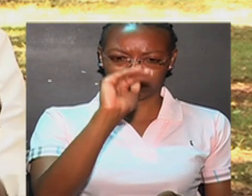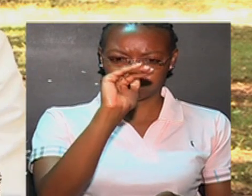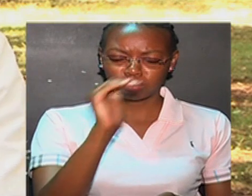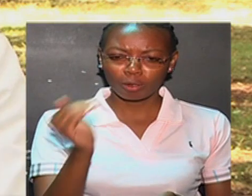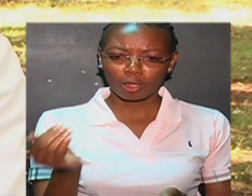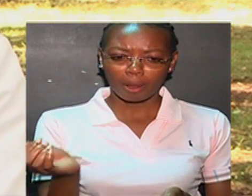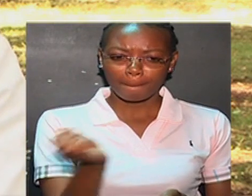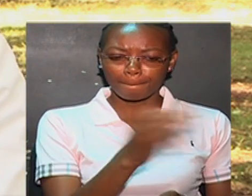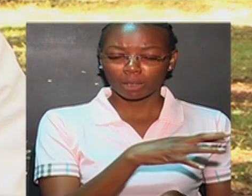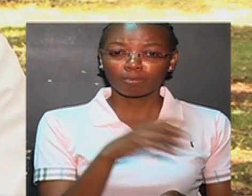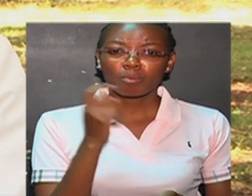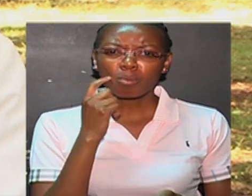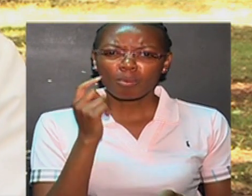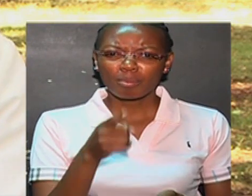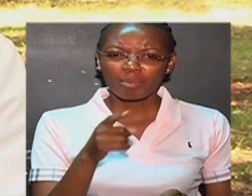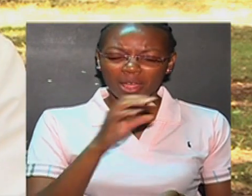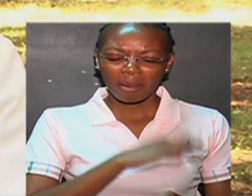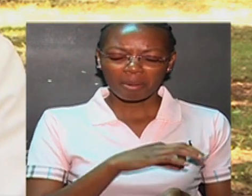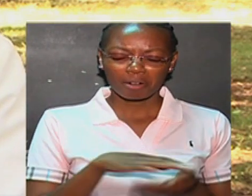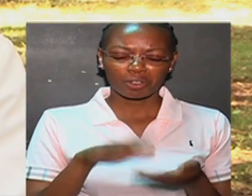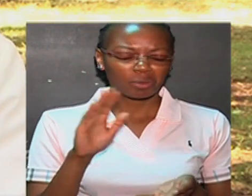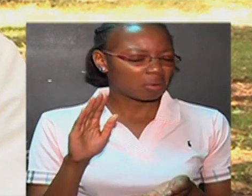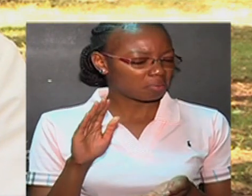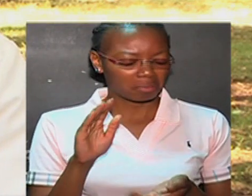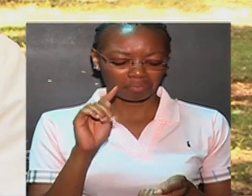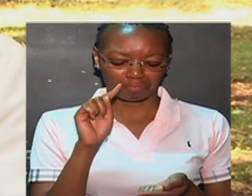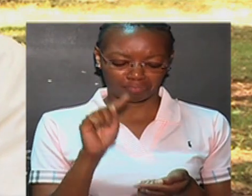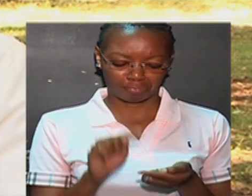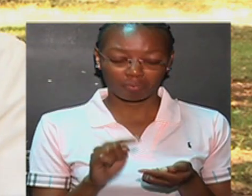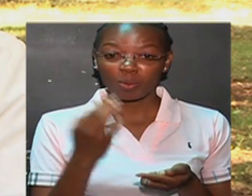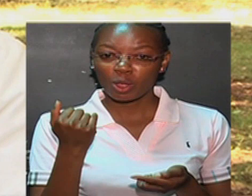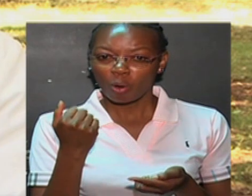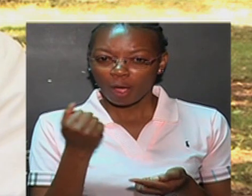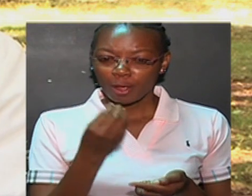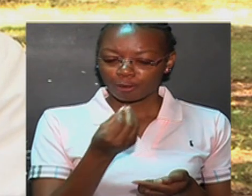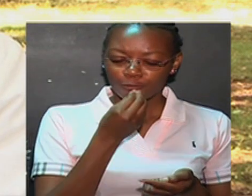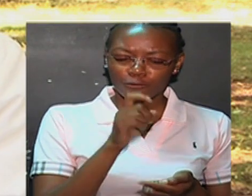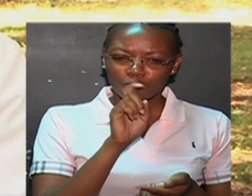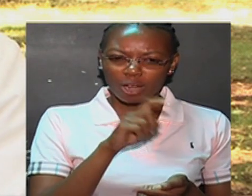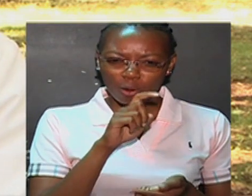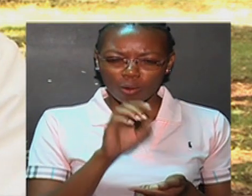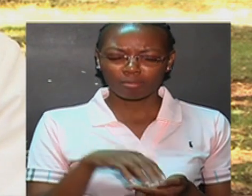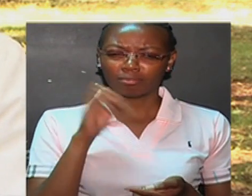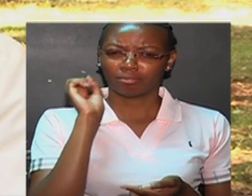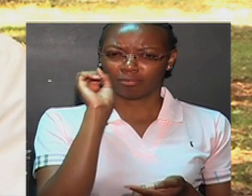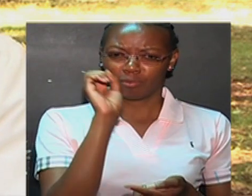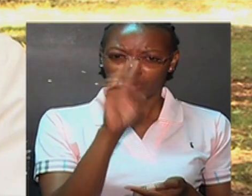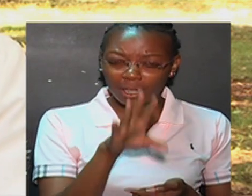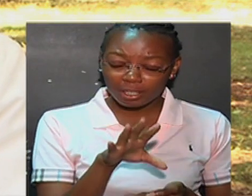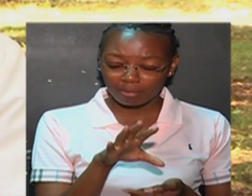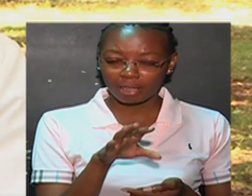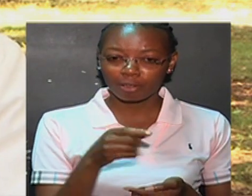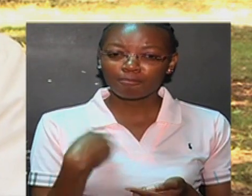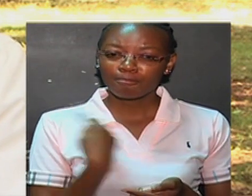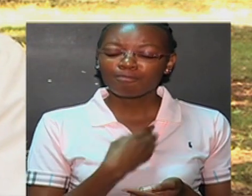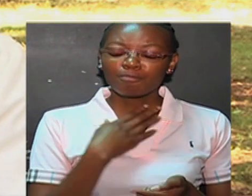minimal profit kwa sababu ya maybe gharama za feeds na kadhalika. So tunataka kuwafunza jinsi